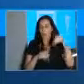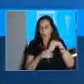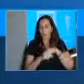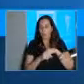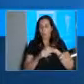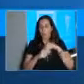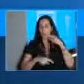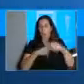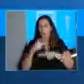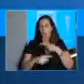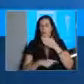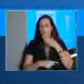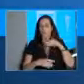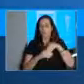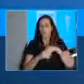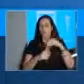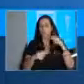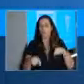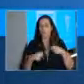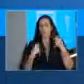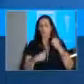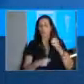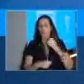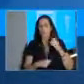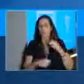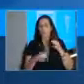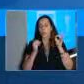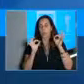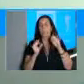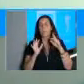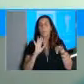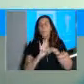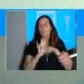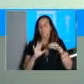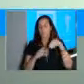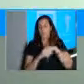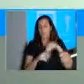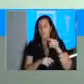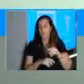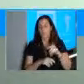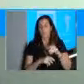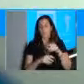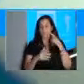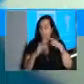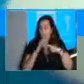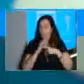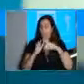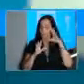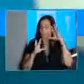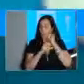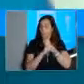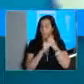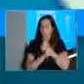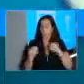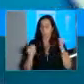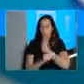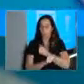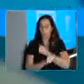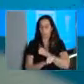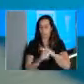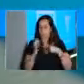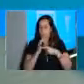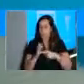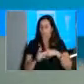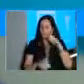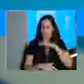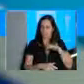של המורשת היהודית במסגרת החינוך הממלכתי, בתנאי שתכנים אלה ישקפו גישה פלורליסטית ויציגו